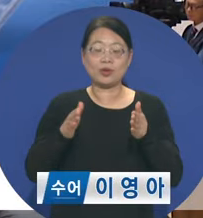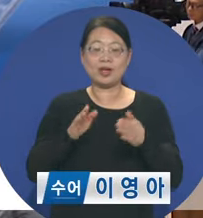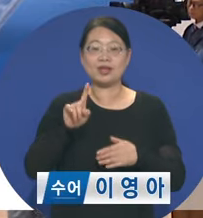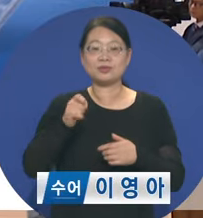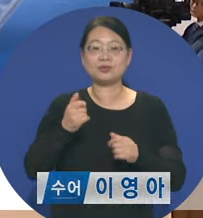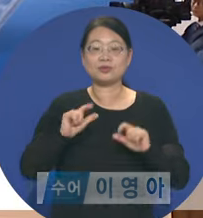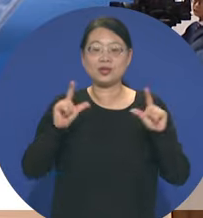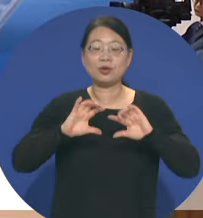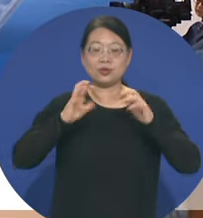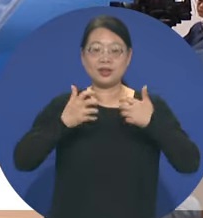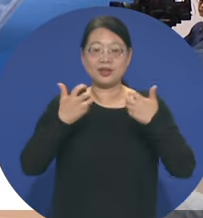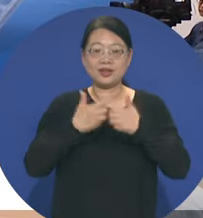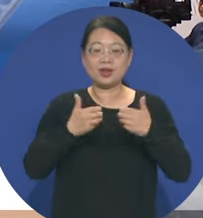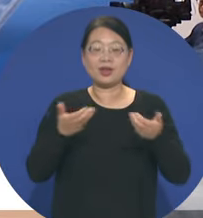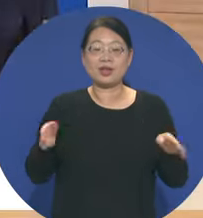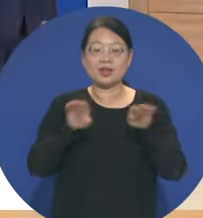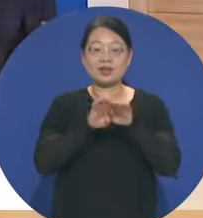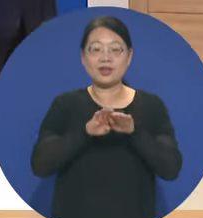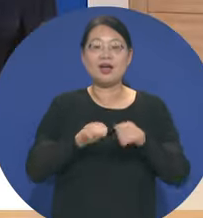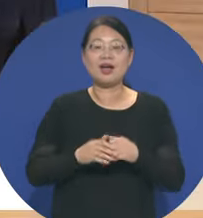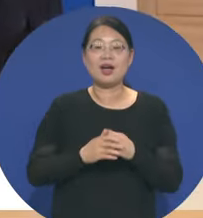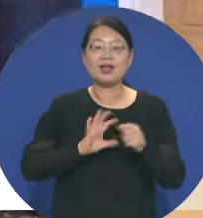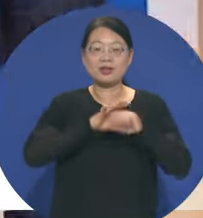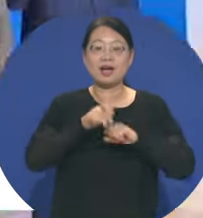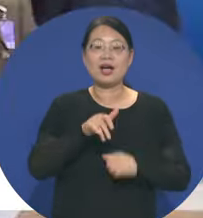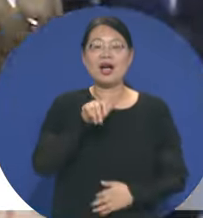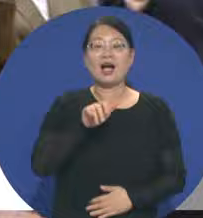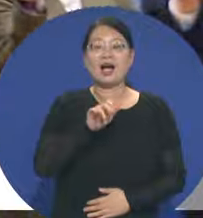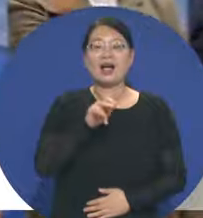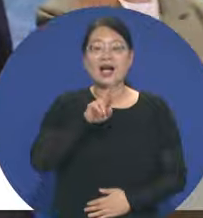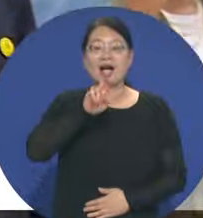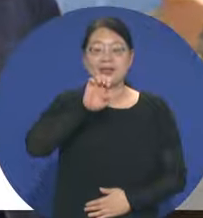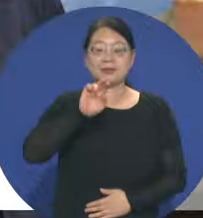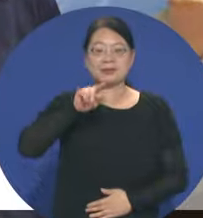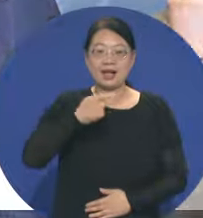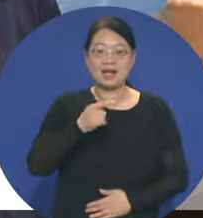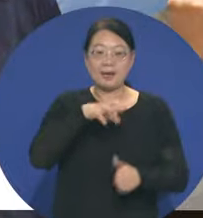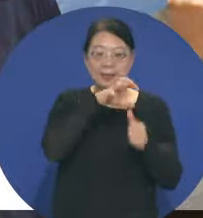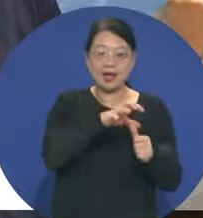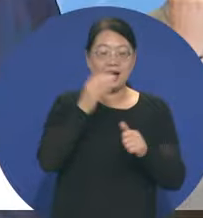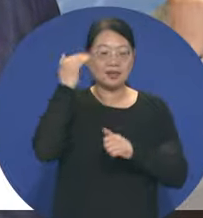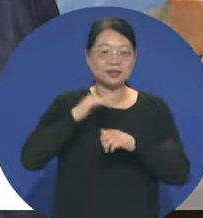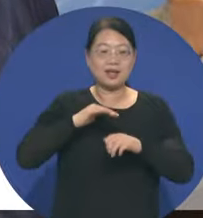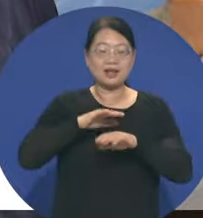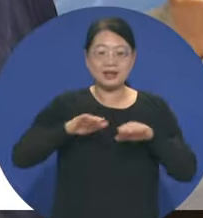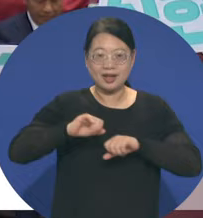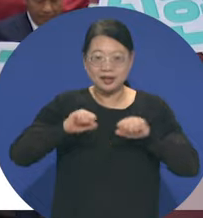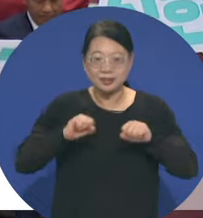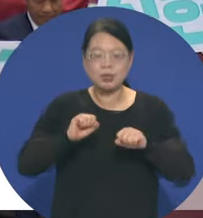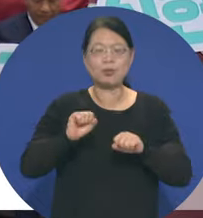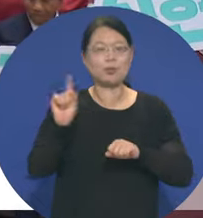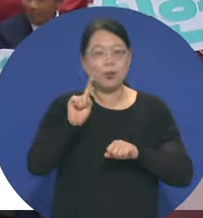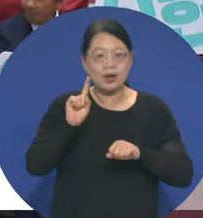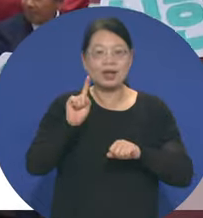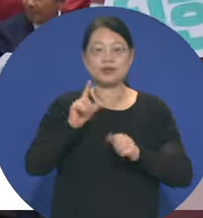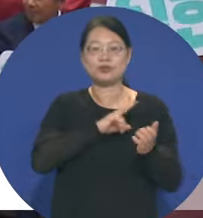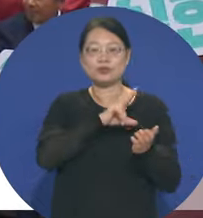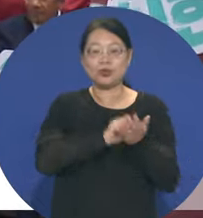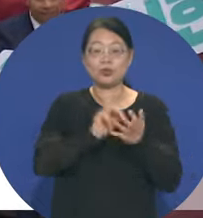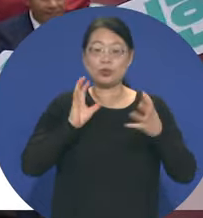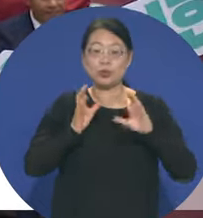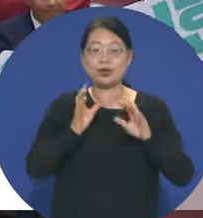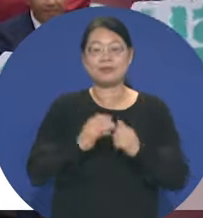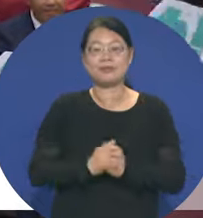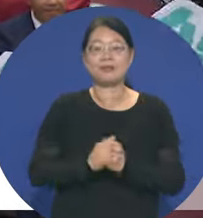경기도가 16일 국회의원 회관에서 글로벌 아리백 압박과 한국의 대응 그래서 무엇을 할 것인가를 주제로 토론회를